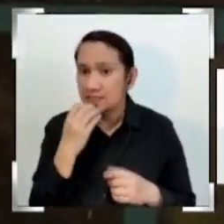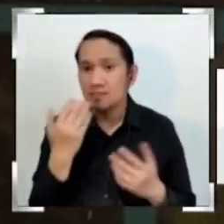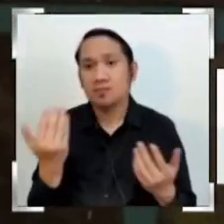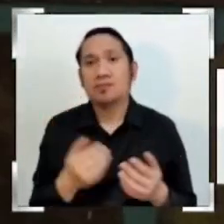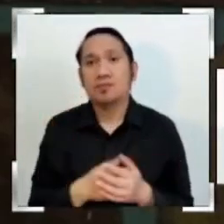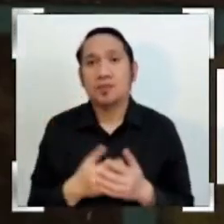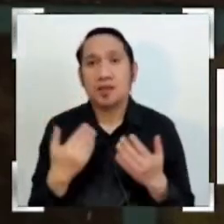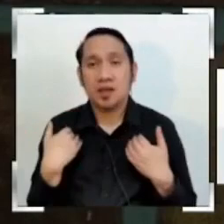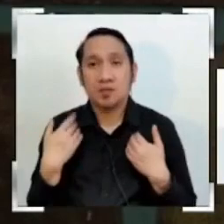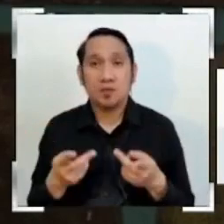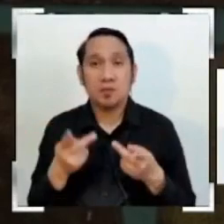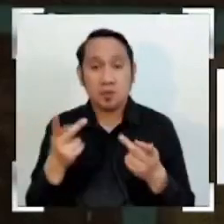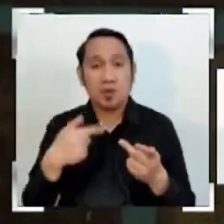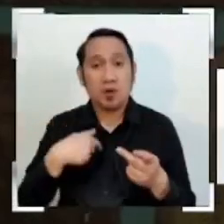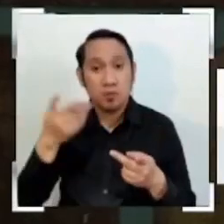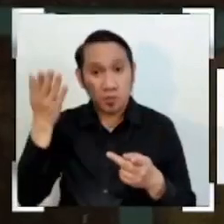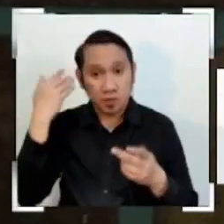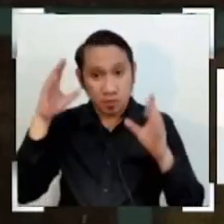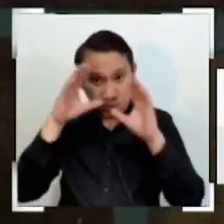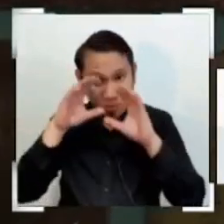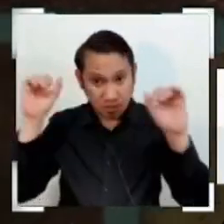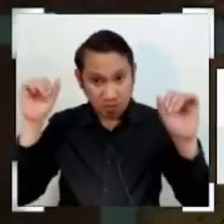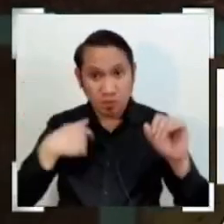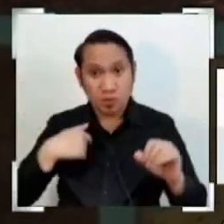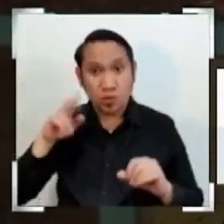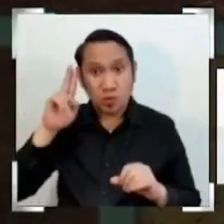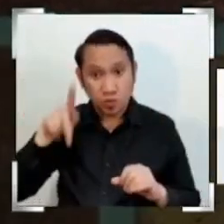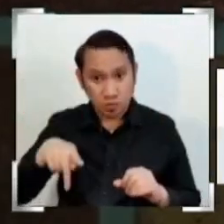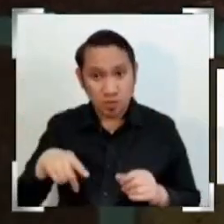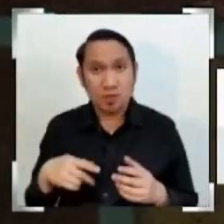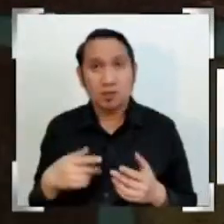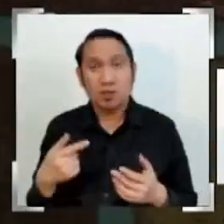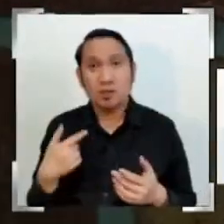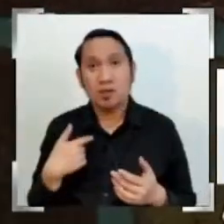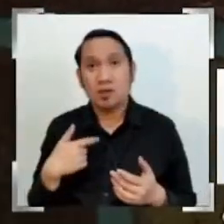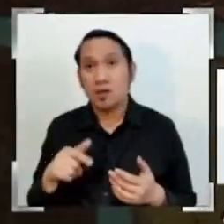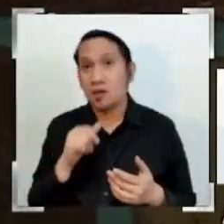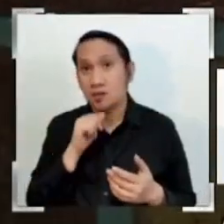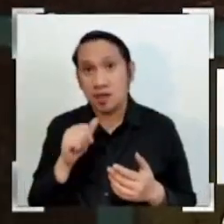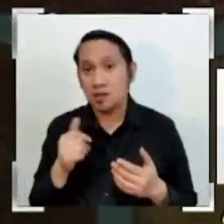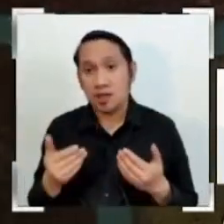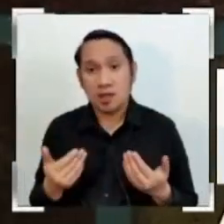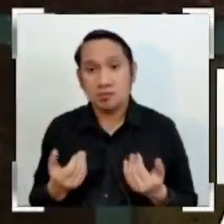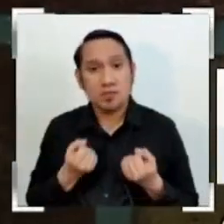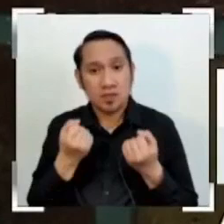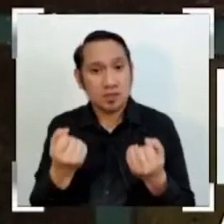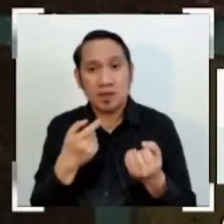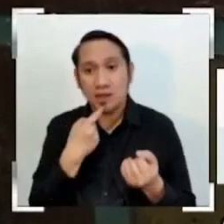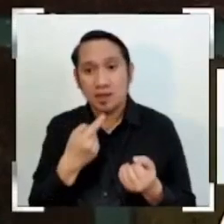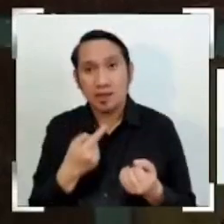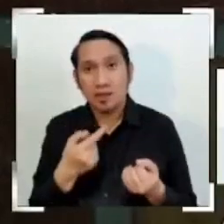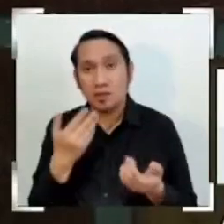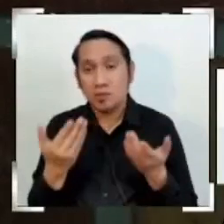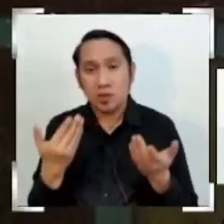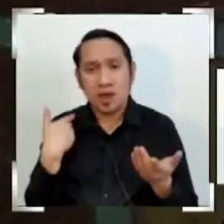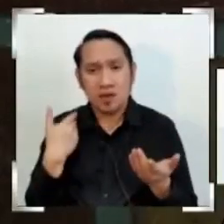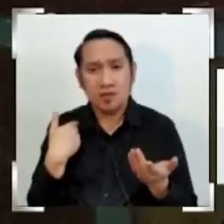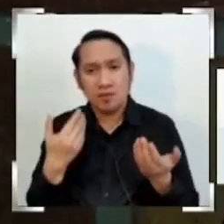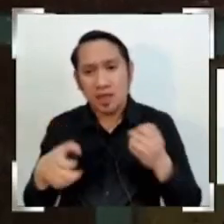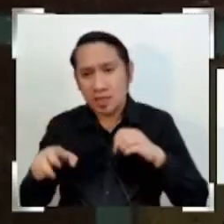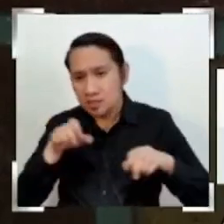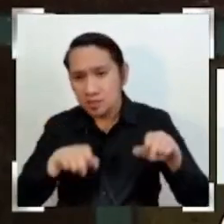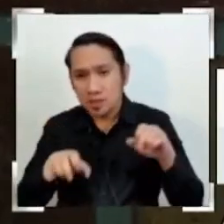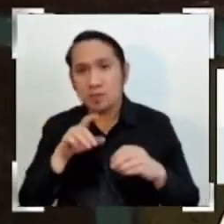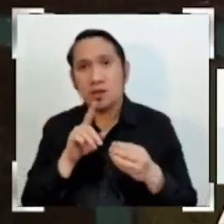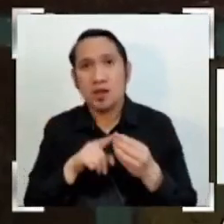UP president, for example, I'm not saying I'm pushing it now, ano? We made experiments on rice corn